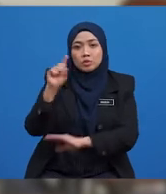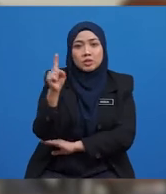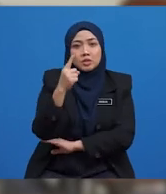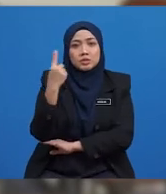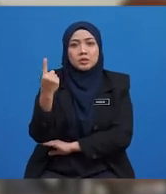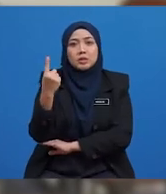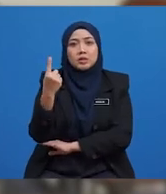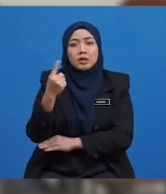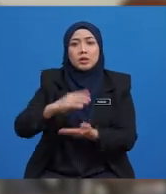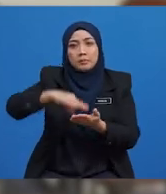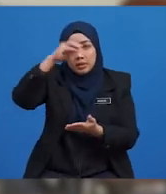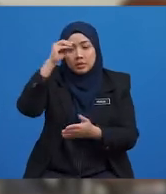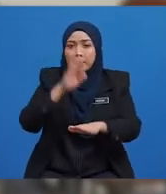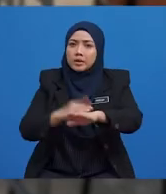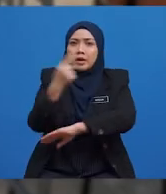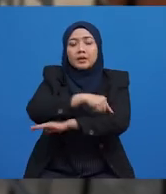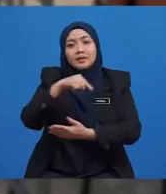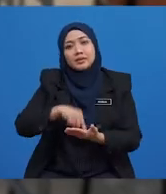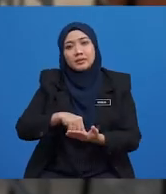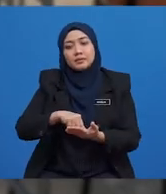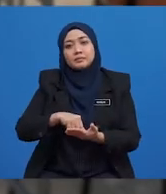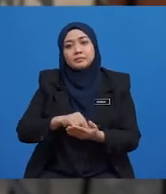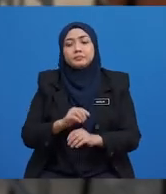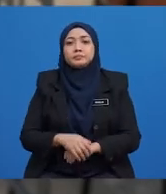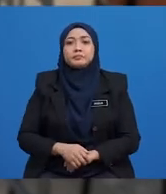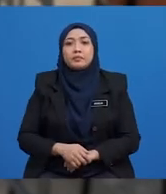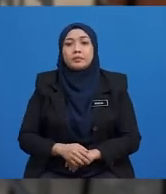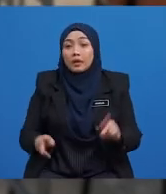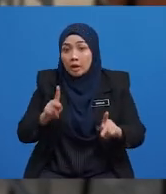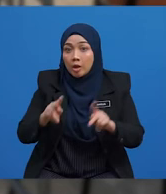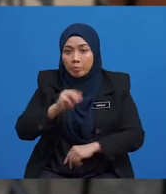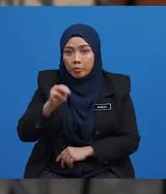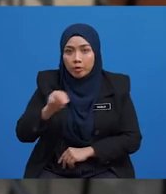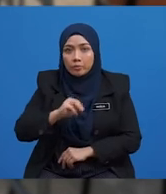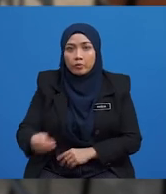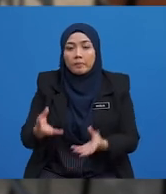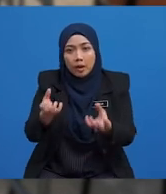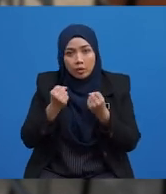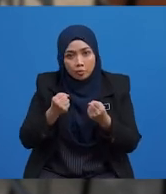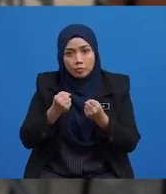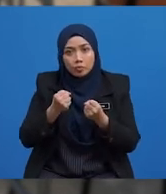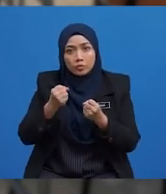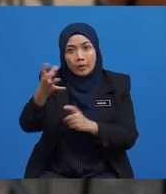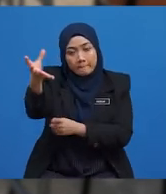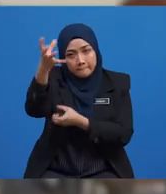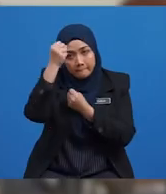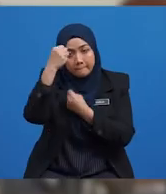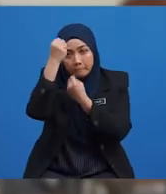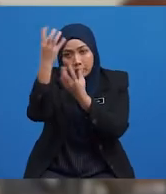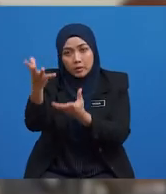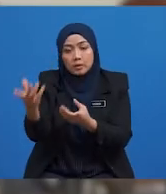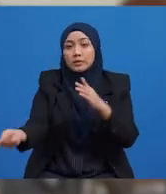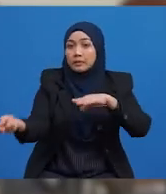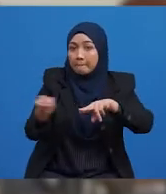sahaja pelajaran pada hari ini. Jika murid-murid ingin mendapat maklumat tambahan,